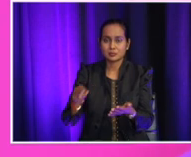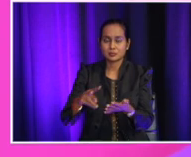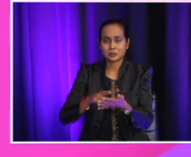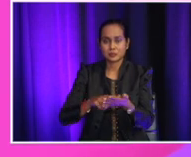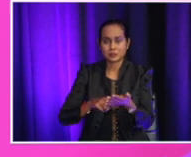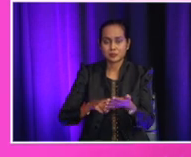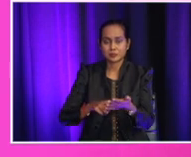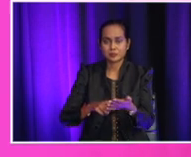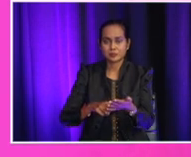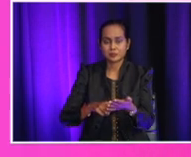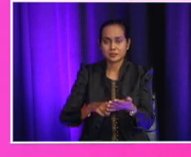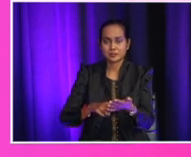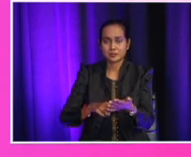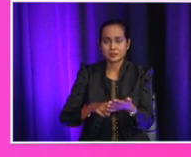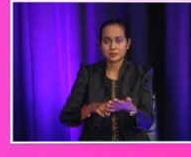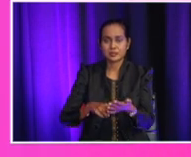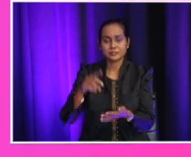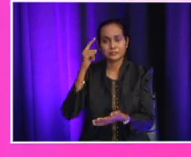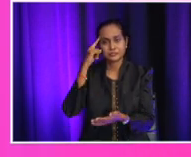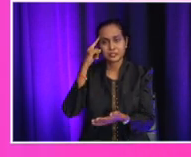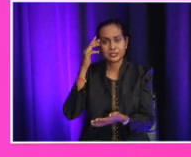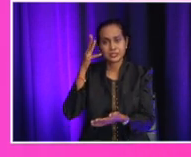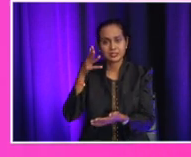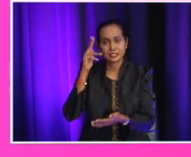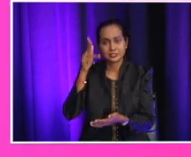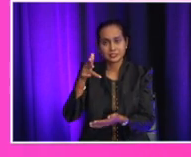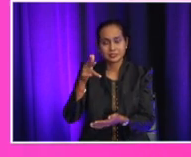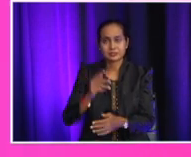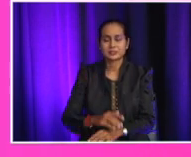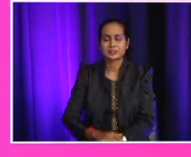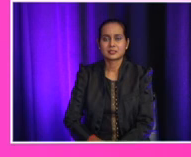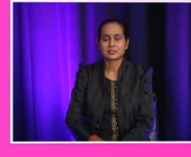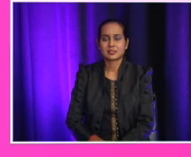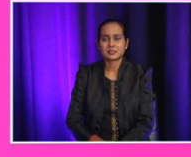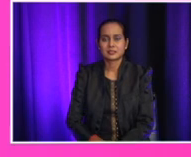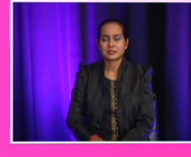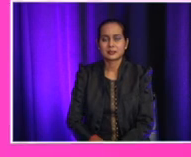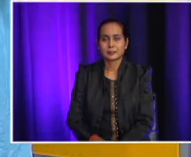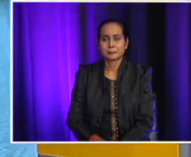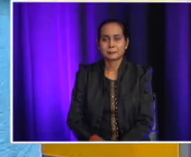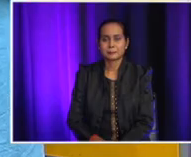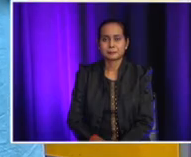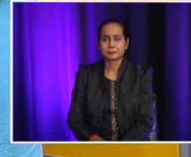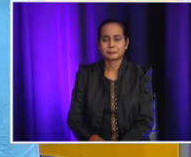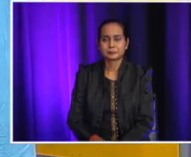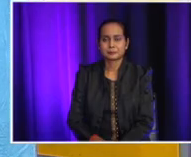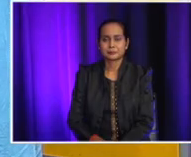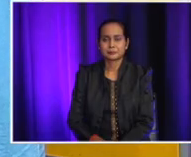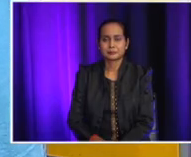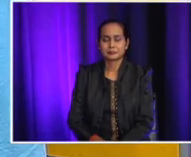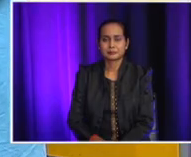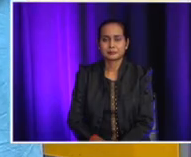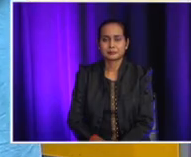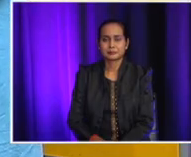untuk berpikir secara kritis tapi ada nih ya nih Salah nih yang ada nih